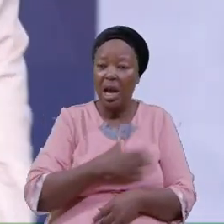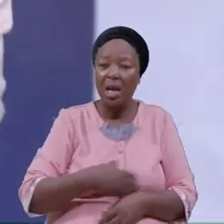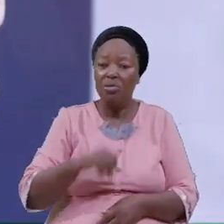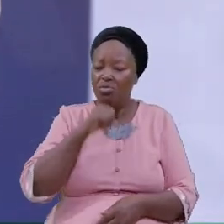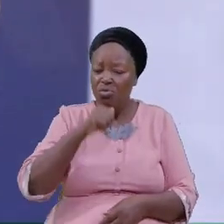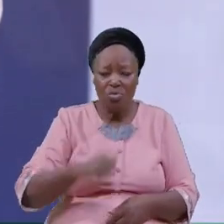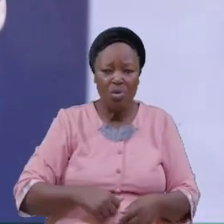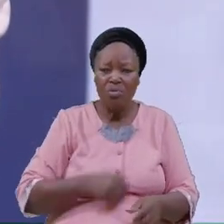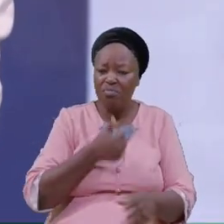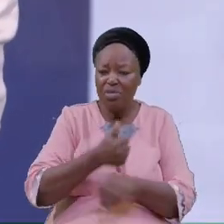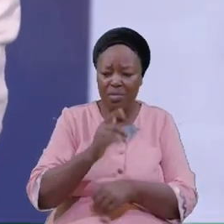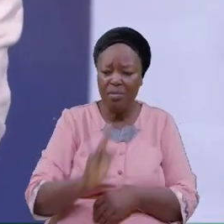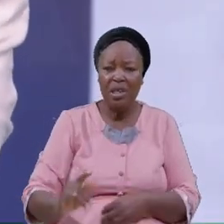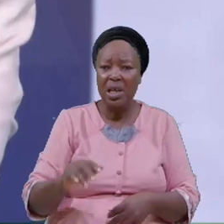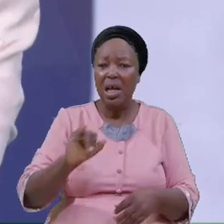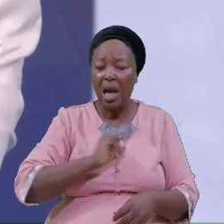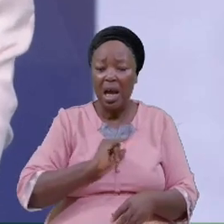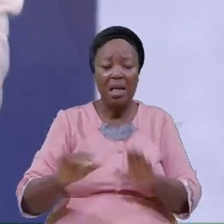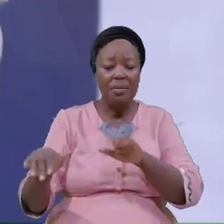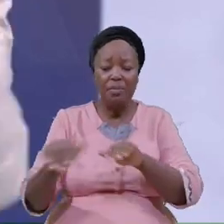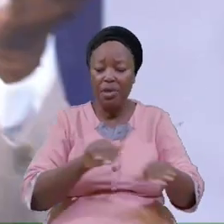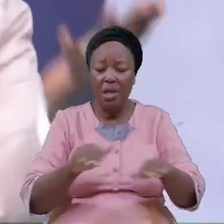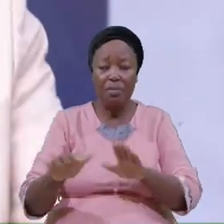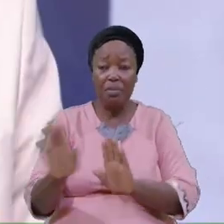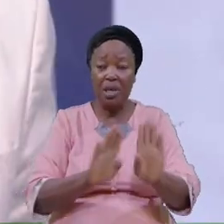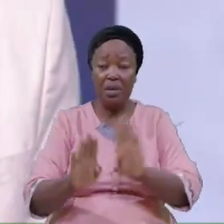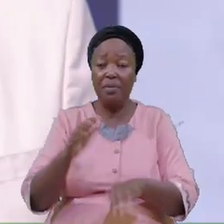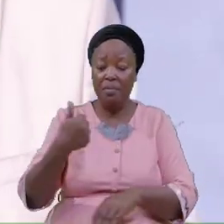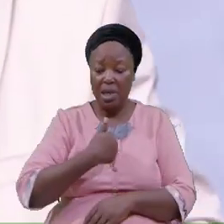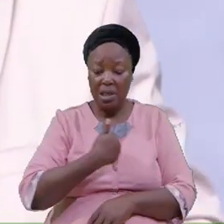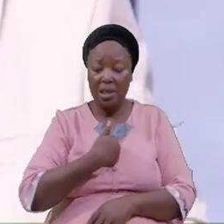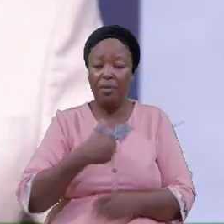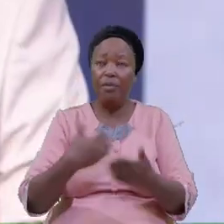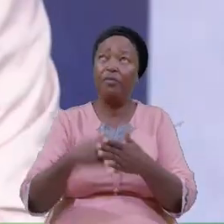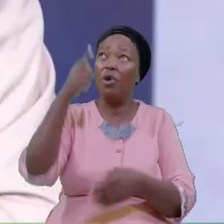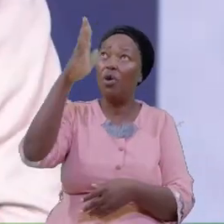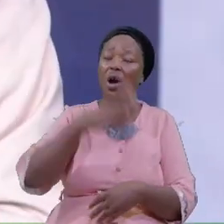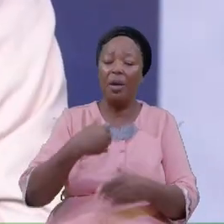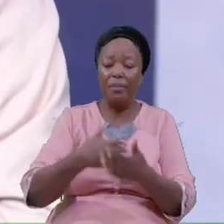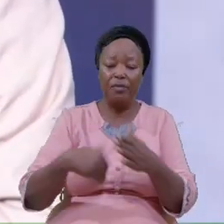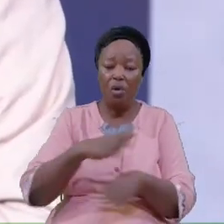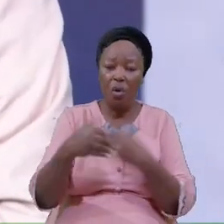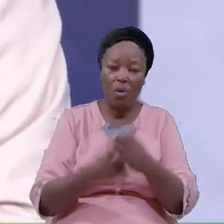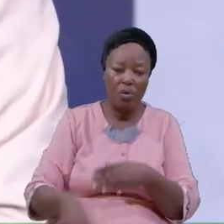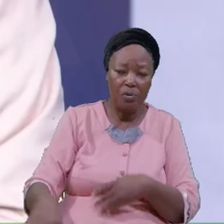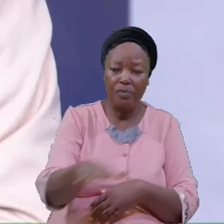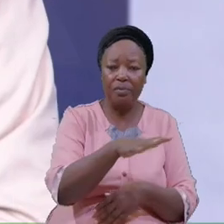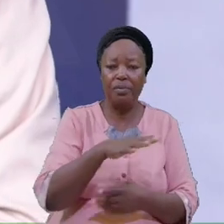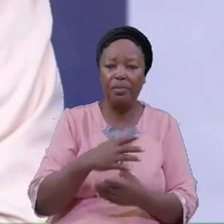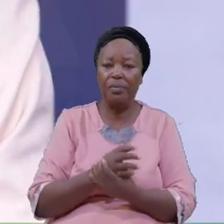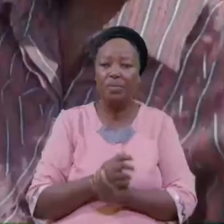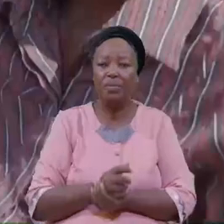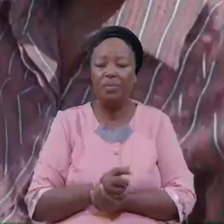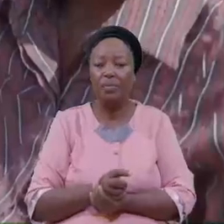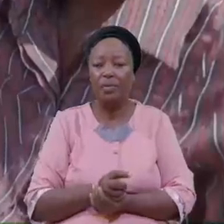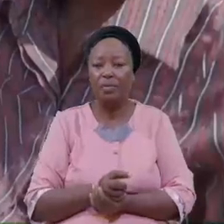I behaved myself before God and before you. Et vous savez comment nous sommes conduits dans la justice, dans la sainteté devant Dieu et devant